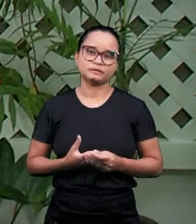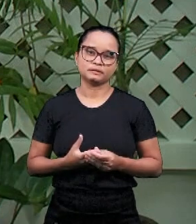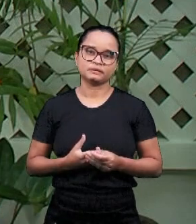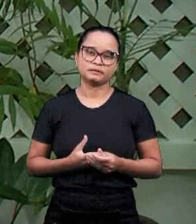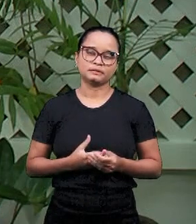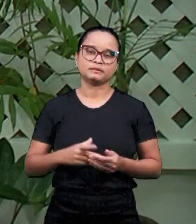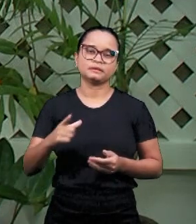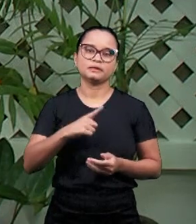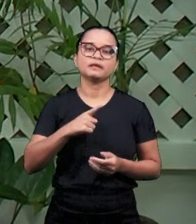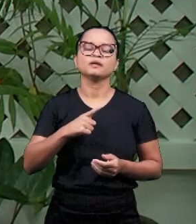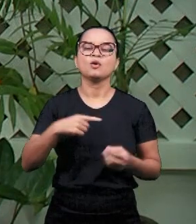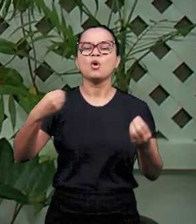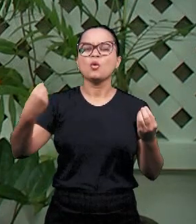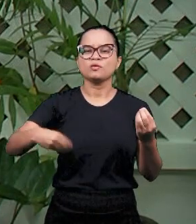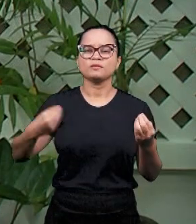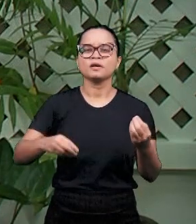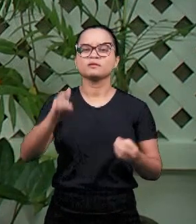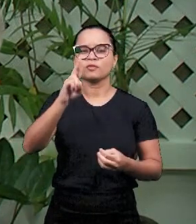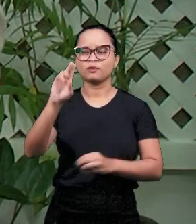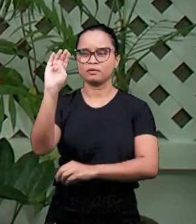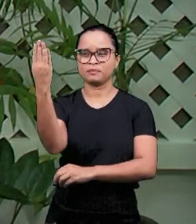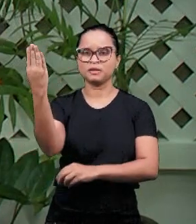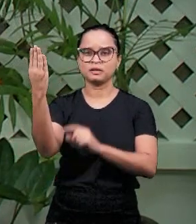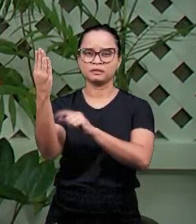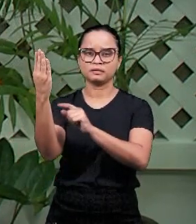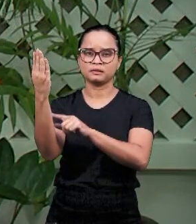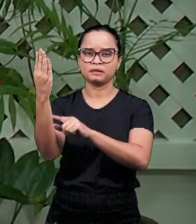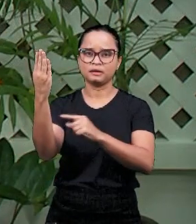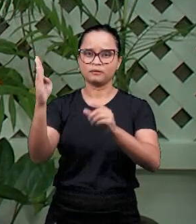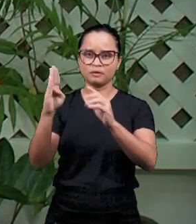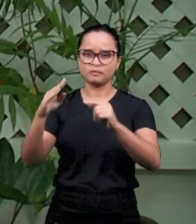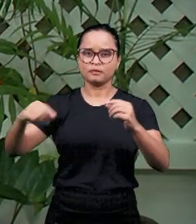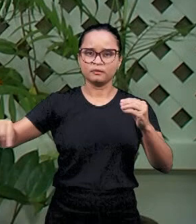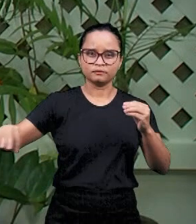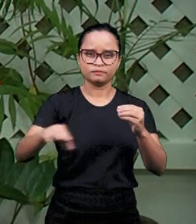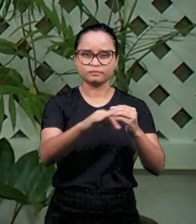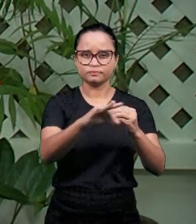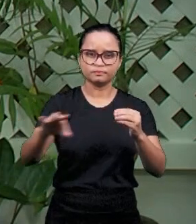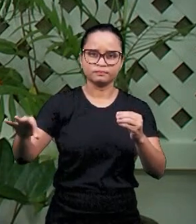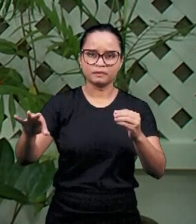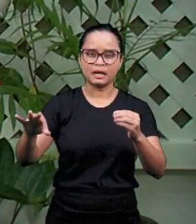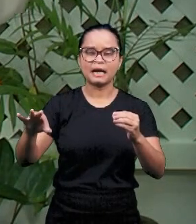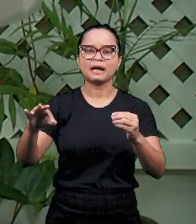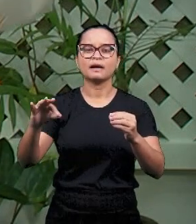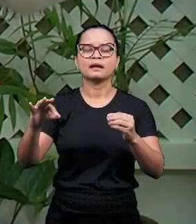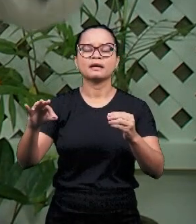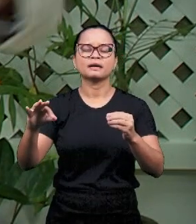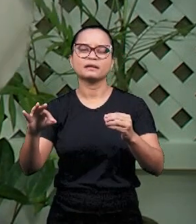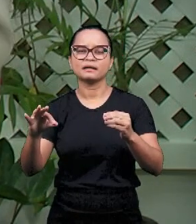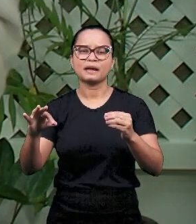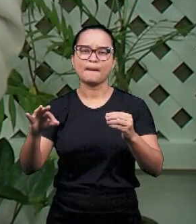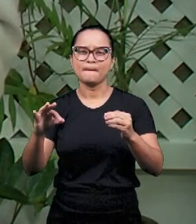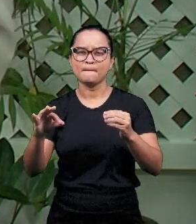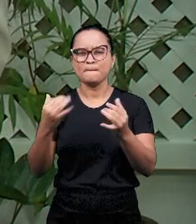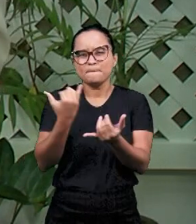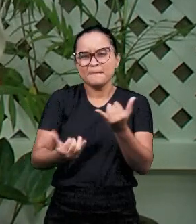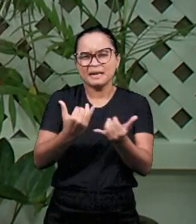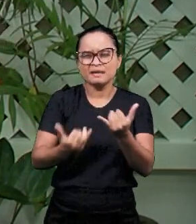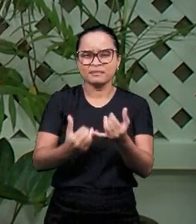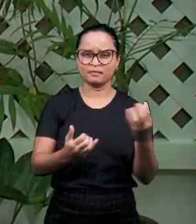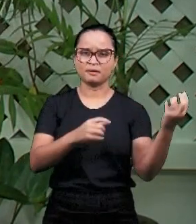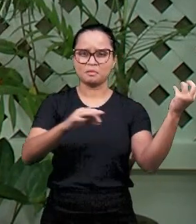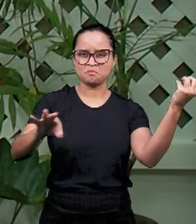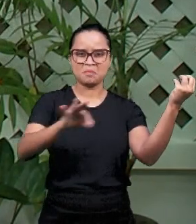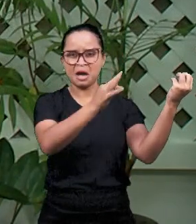qu'on joue avec donc un arc et a un format d'un